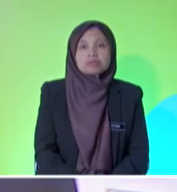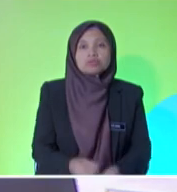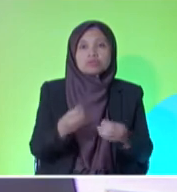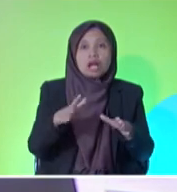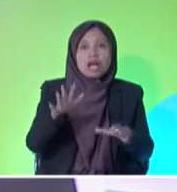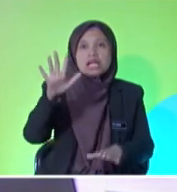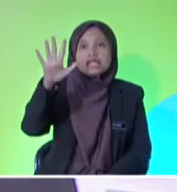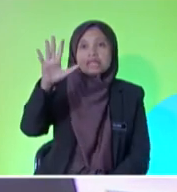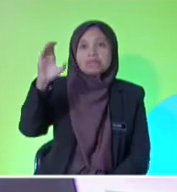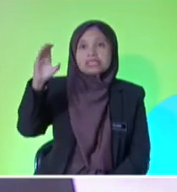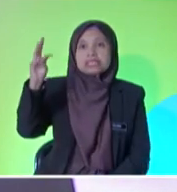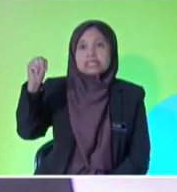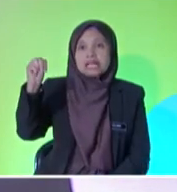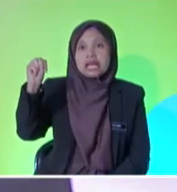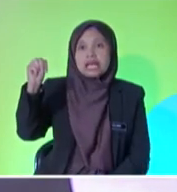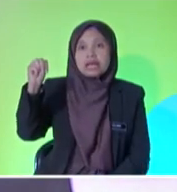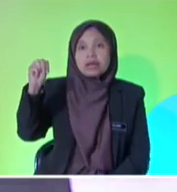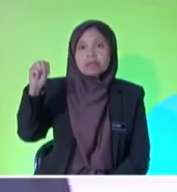5 cm